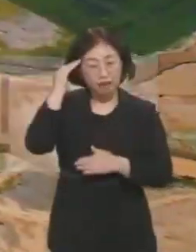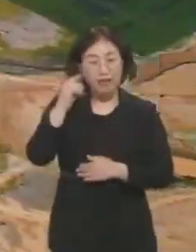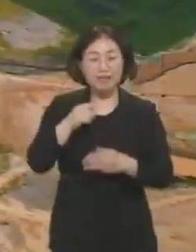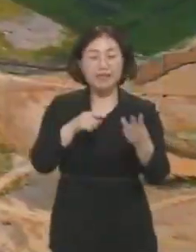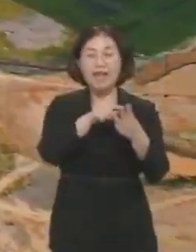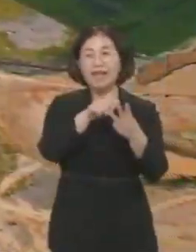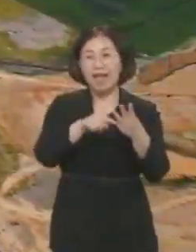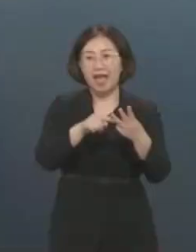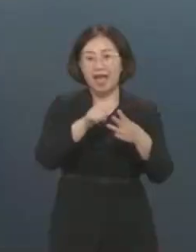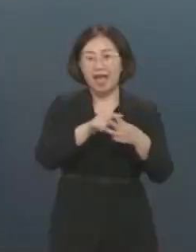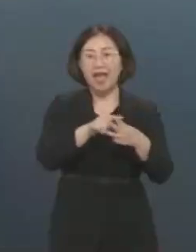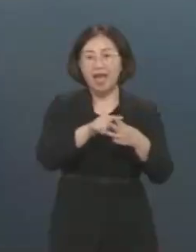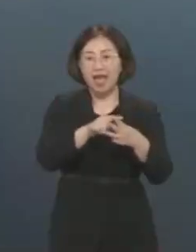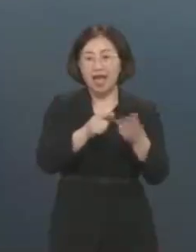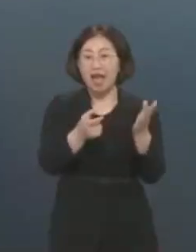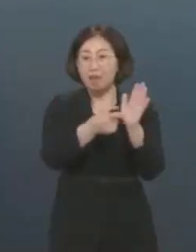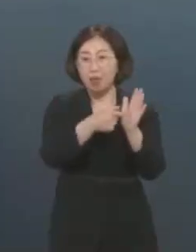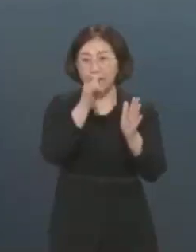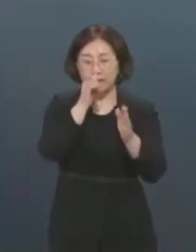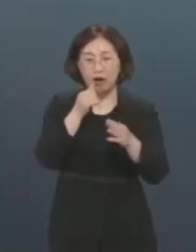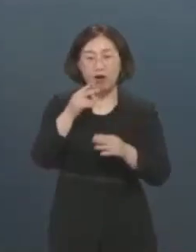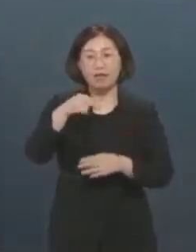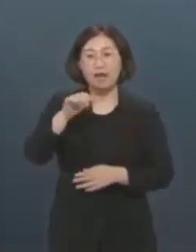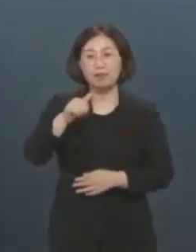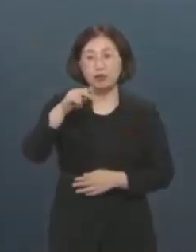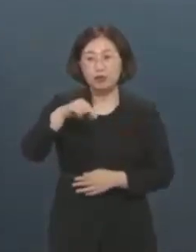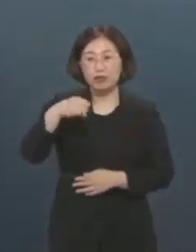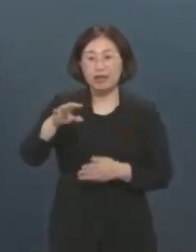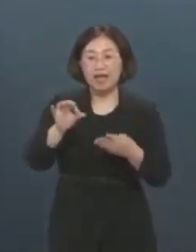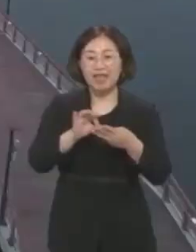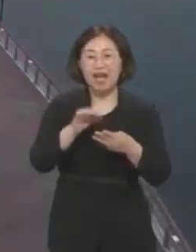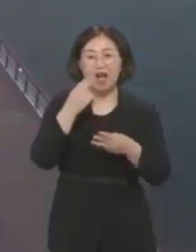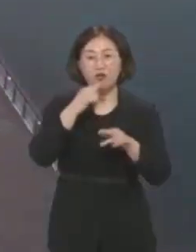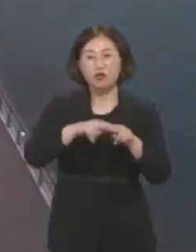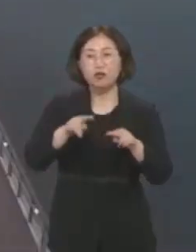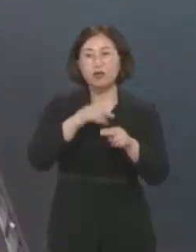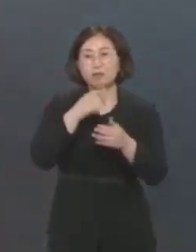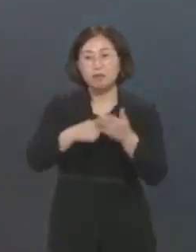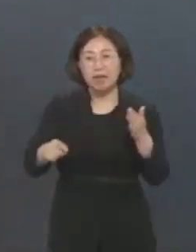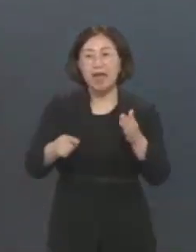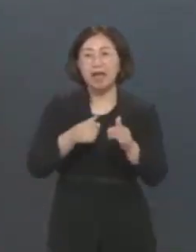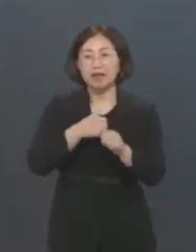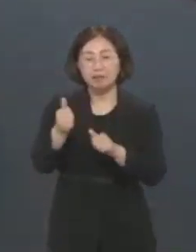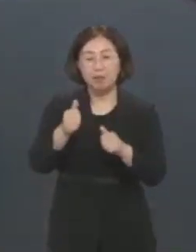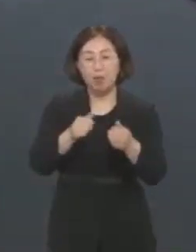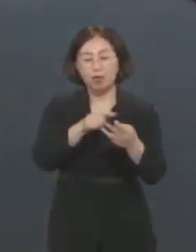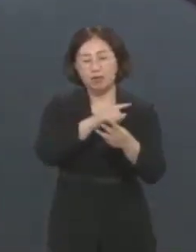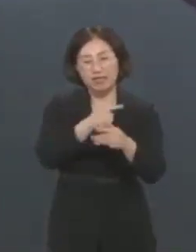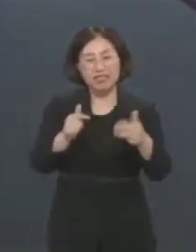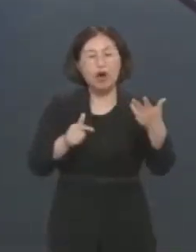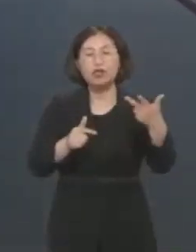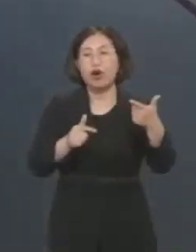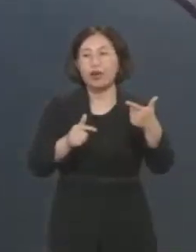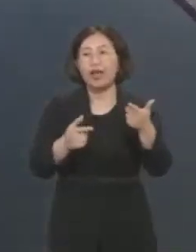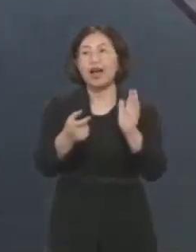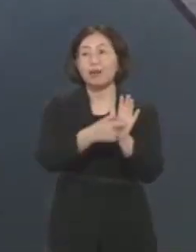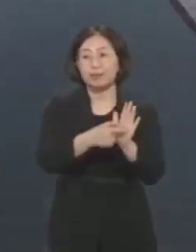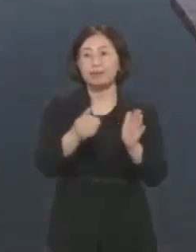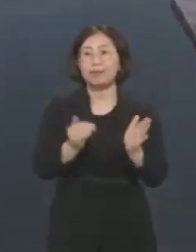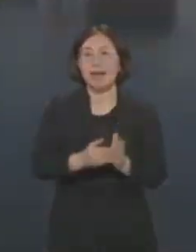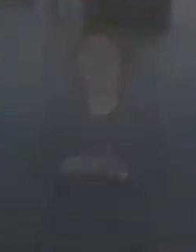세계의 기록유산 아테지황 목록에 3국유사와 태안 유류피해 극복 기록물 등 6개가 이름을 올린